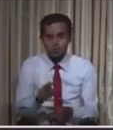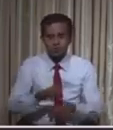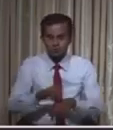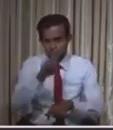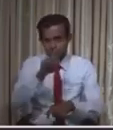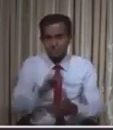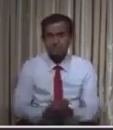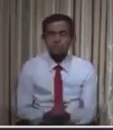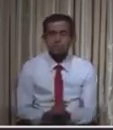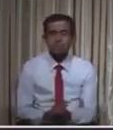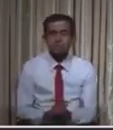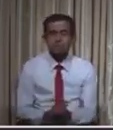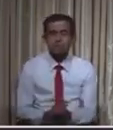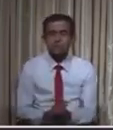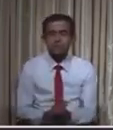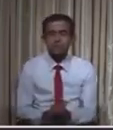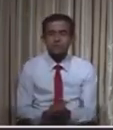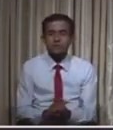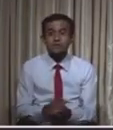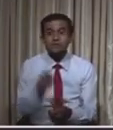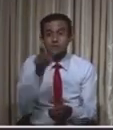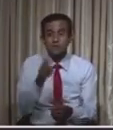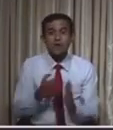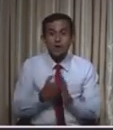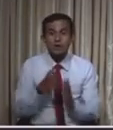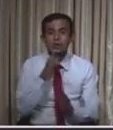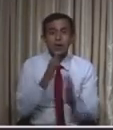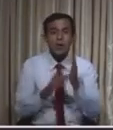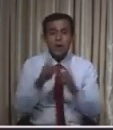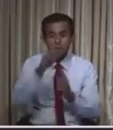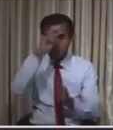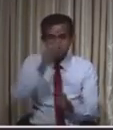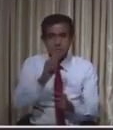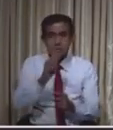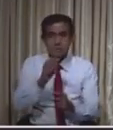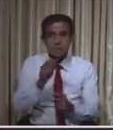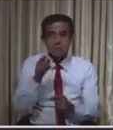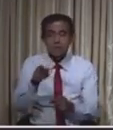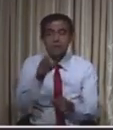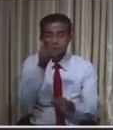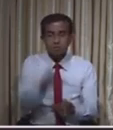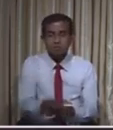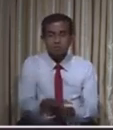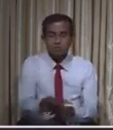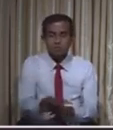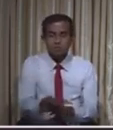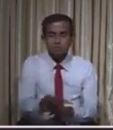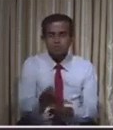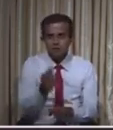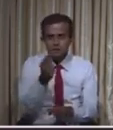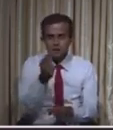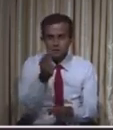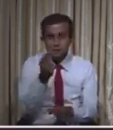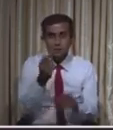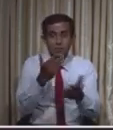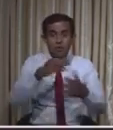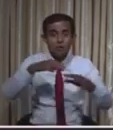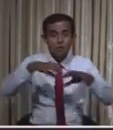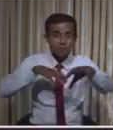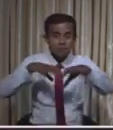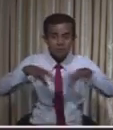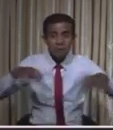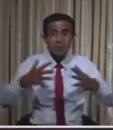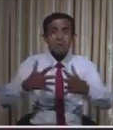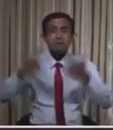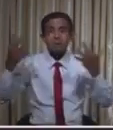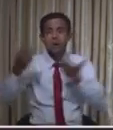ඒ නිසා තප්පරෙන්ද වැඩිපුර විනාඩියක් ගිහිල්ලා තියෙනවා අධිකරණ ඇමතුමාගේ අරුණාගේ බෝමසිතී කරුමන්තුමා පොඩි පොඩක් කැටගරි කරලා ඒ මහා